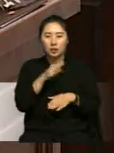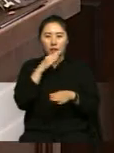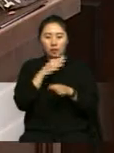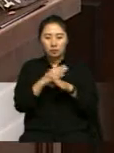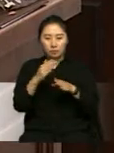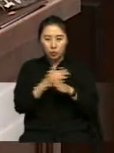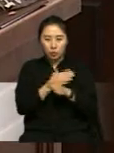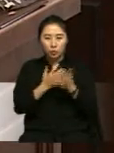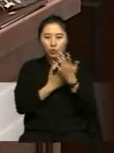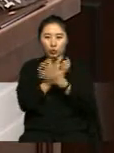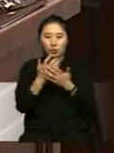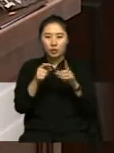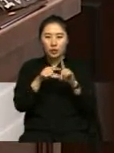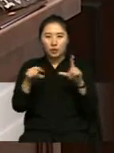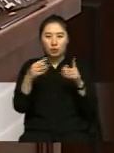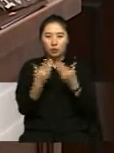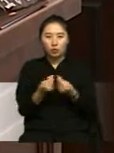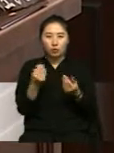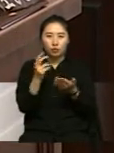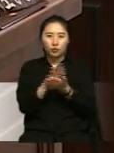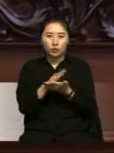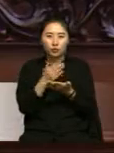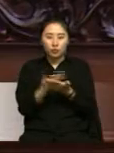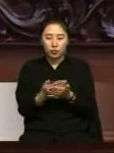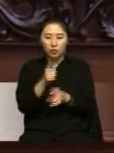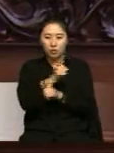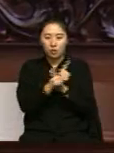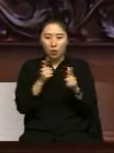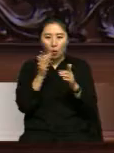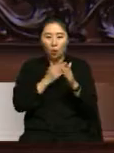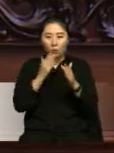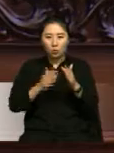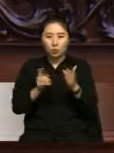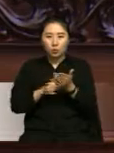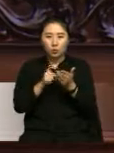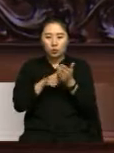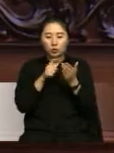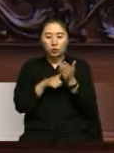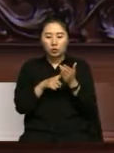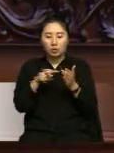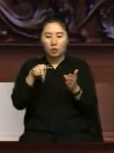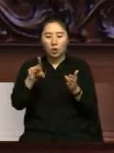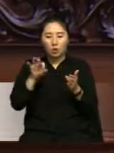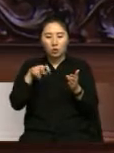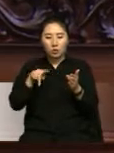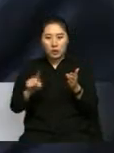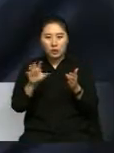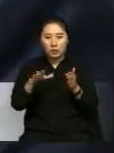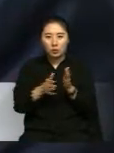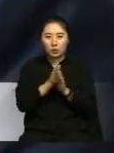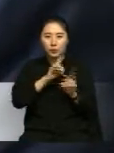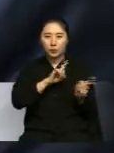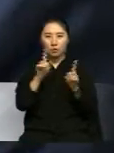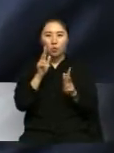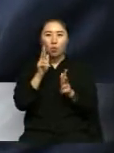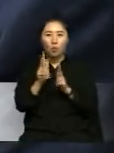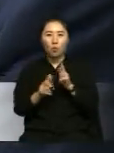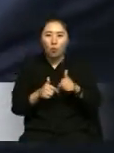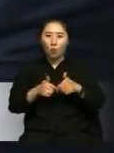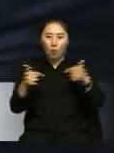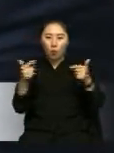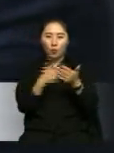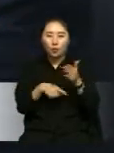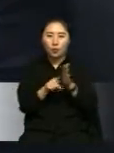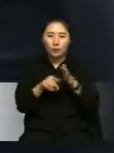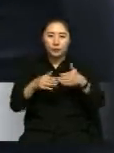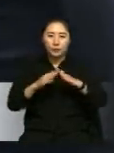조례 일부 개정안과 고양시 인구 과대동 분동 촉구 결의안, 성사 주교동 일대 도시재생 활성화 계획 수립을